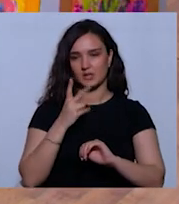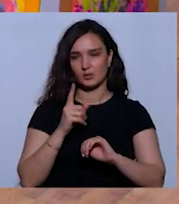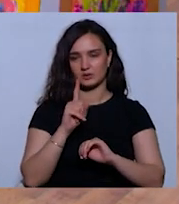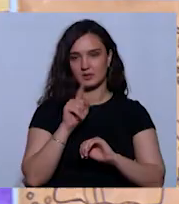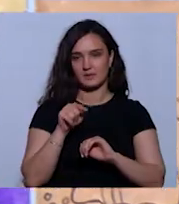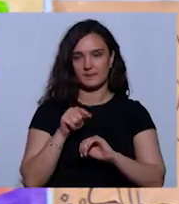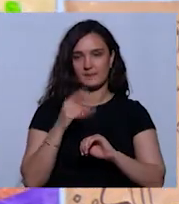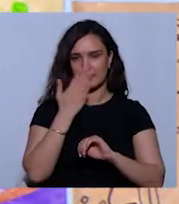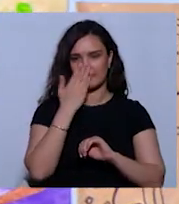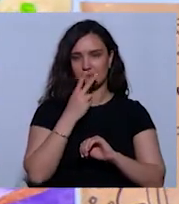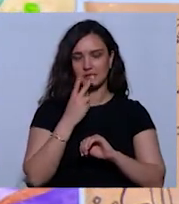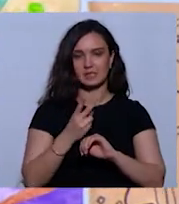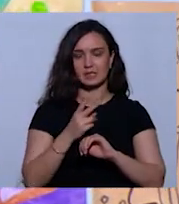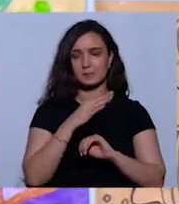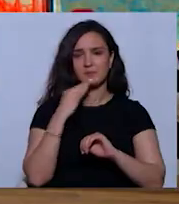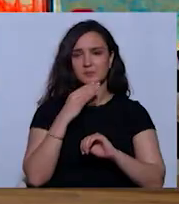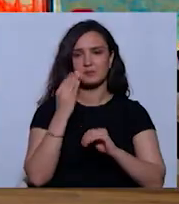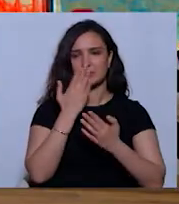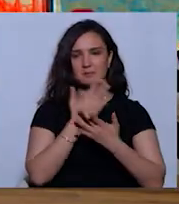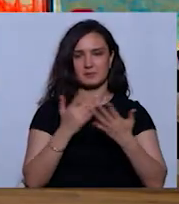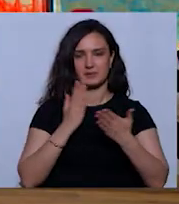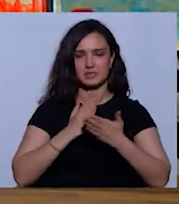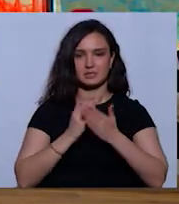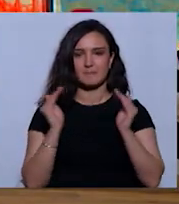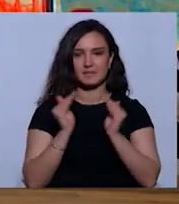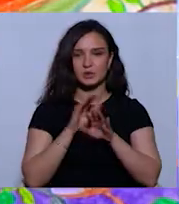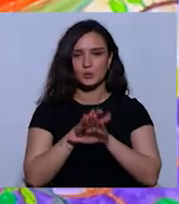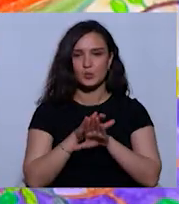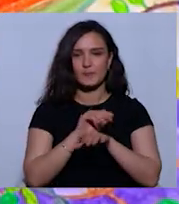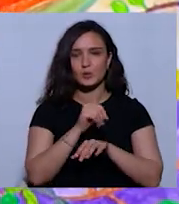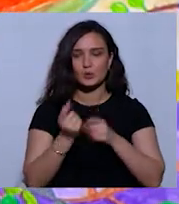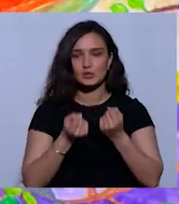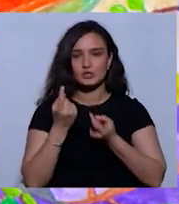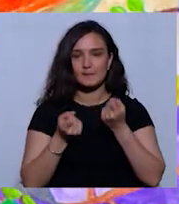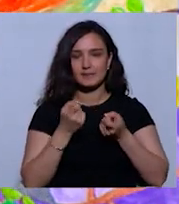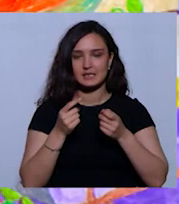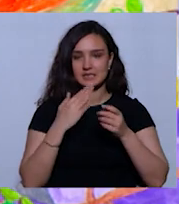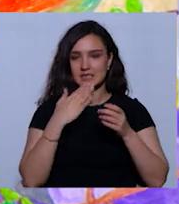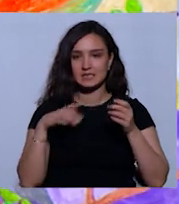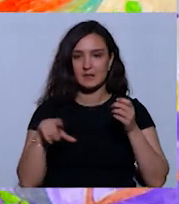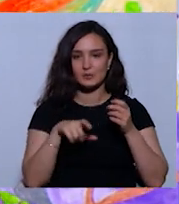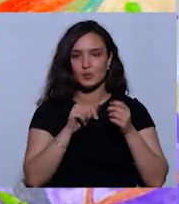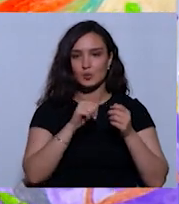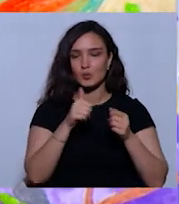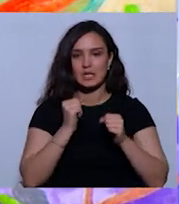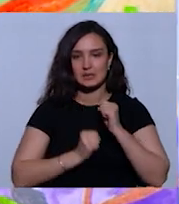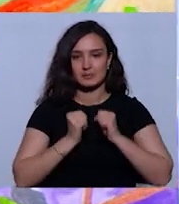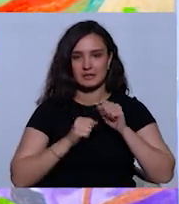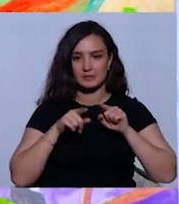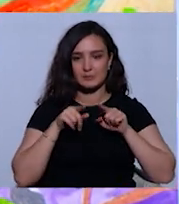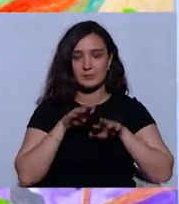რა ფილმი, ძალიან გთხოვთ, ნახეთ ბევრი ფილმები, პატარა კუები როგორ ჩდებიან სანაპიროზე და მე როგორ